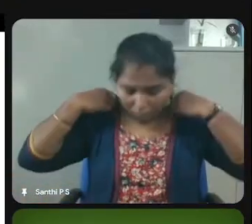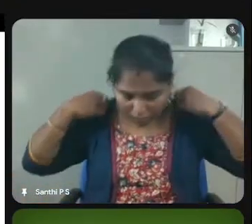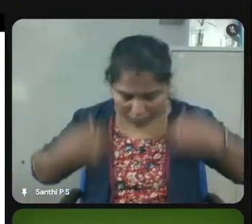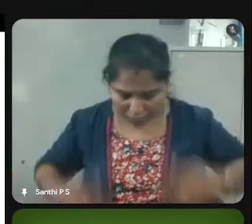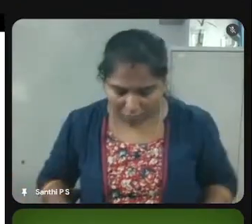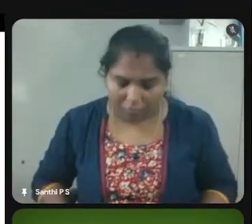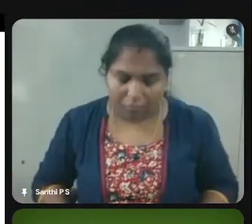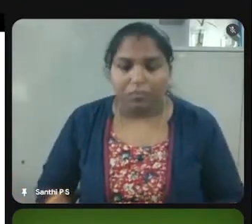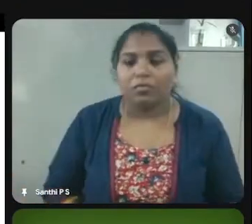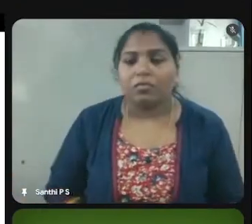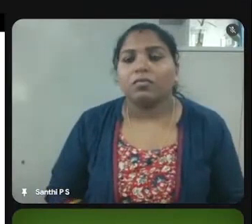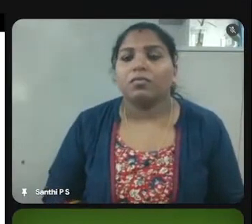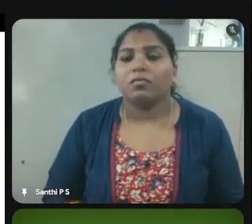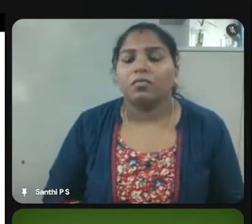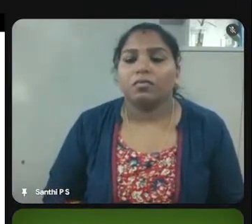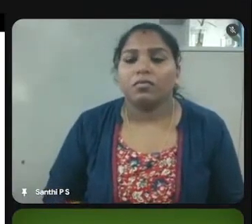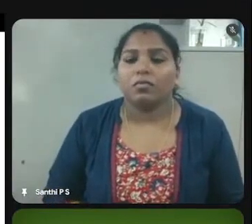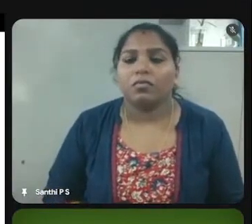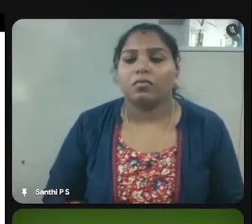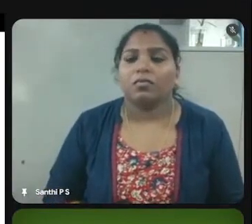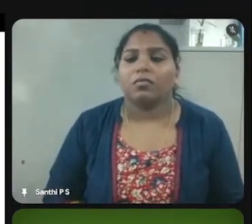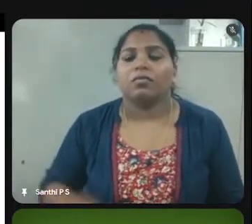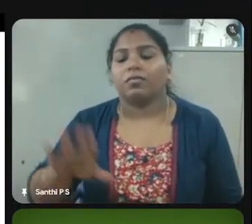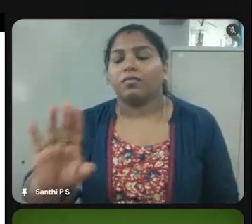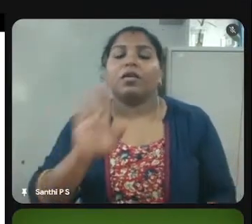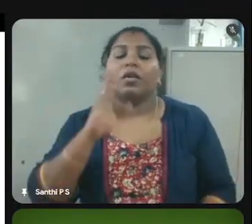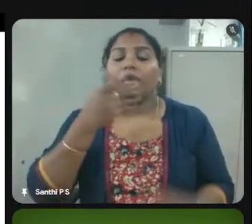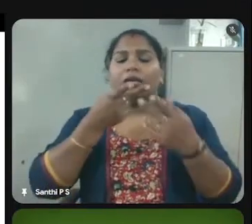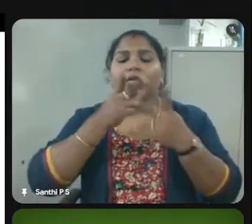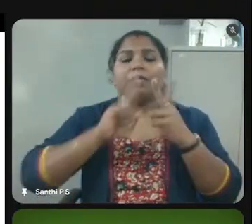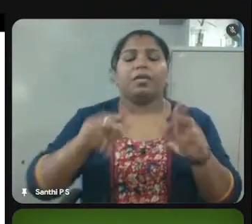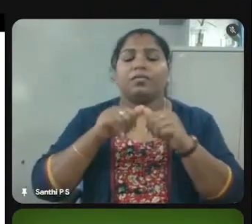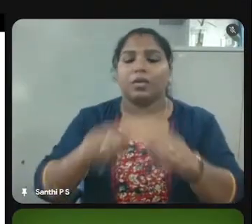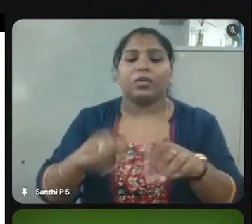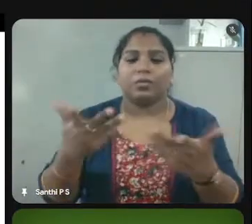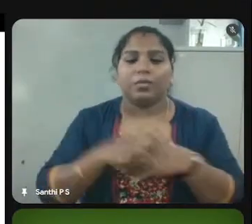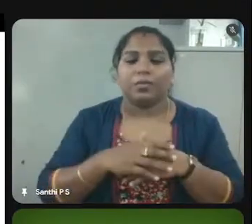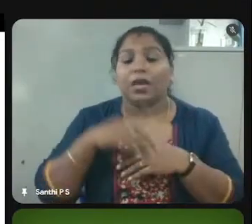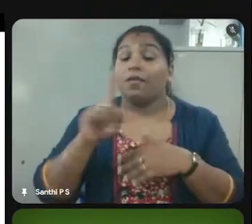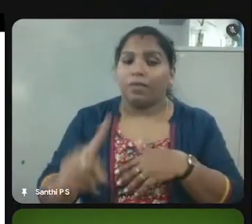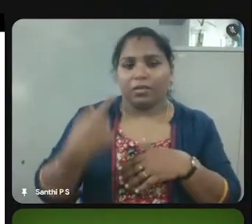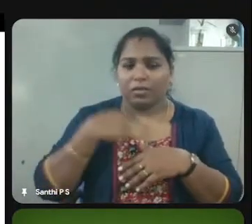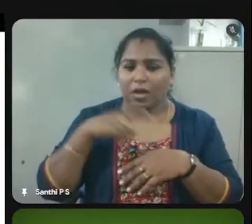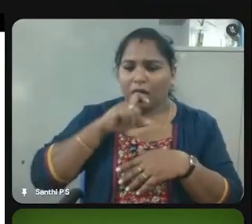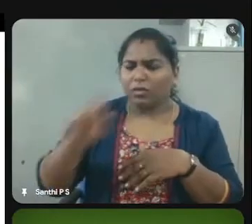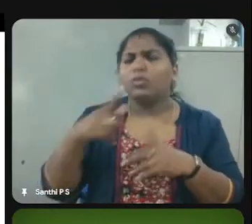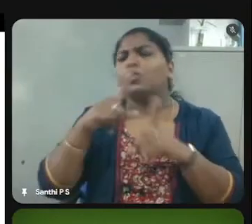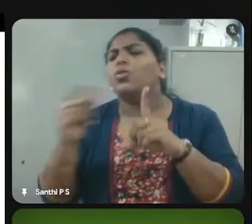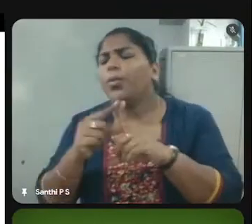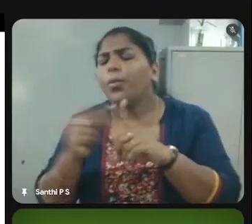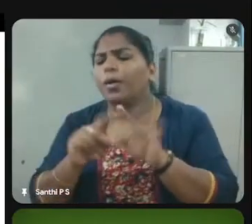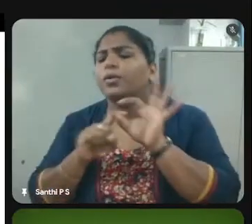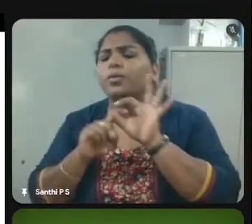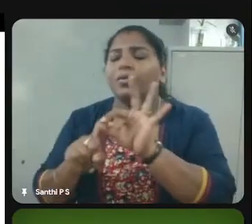ആണോ എന്നുള്ളതാണ് അമ്മയുടെ. അത് നമുക്ക് അവള് എന്താ ചെയ്യുന്നെന്നുള്ളത് അമ്മ ചോദിക്കാം. സ്വന്തം രൂപ ആസ്വദിക്കുകയാണോ?